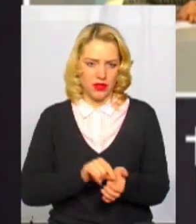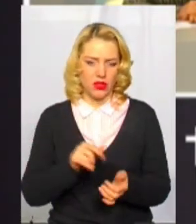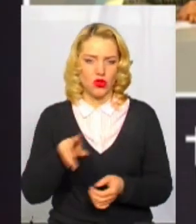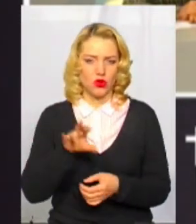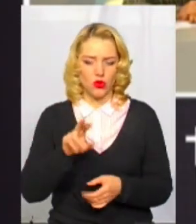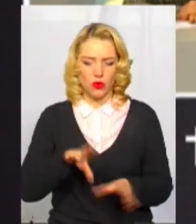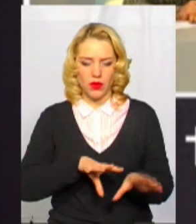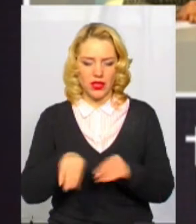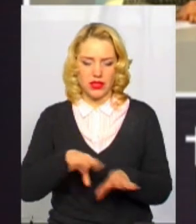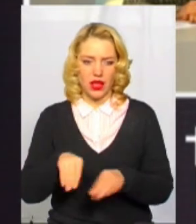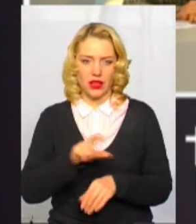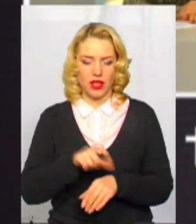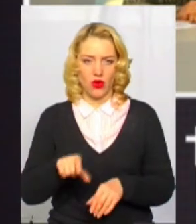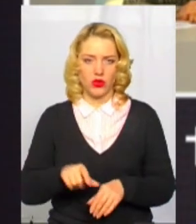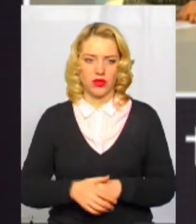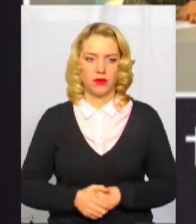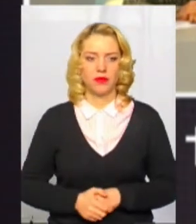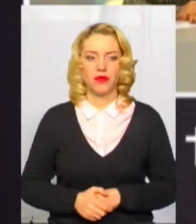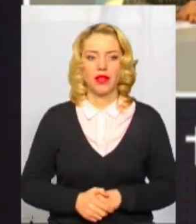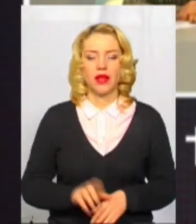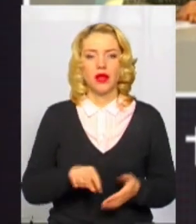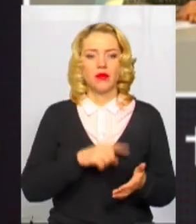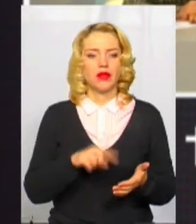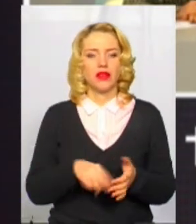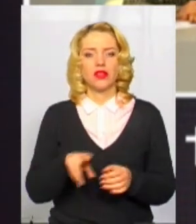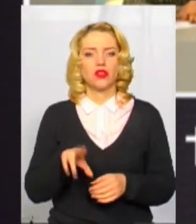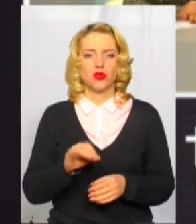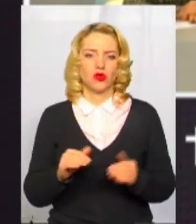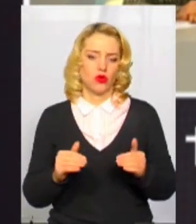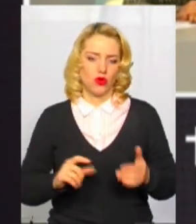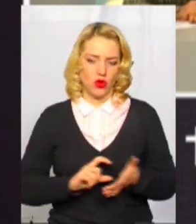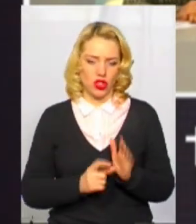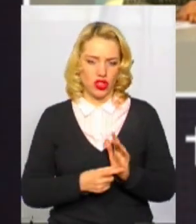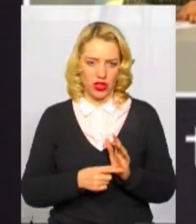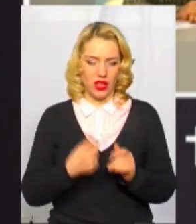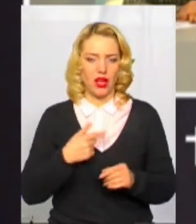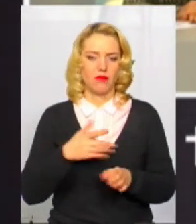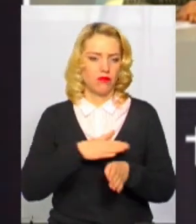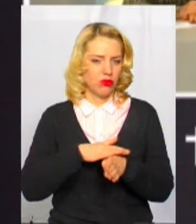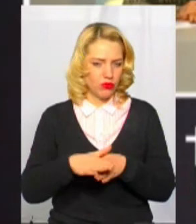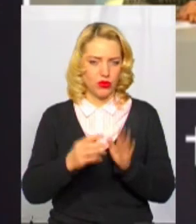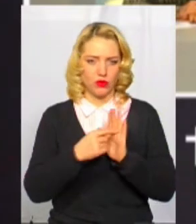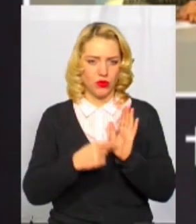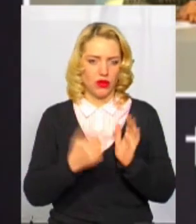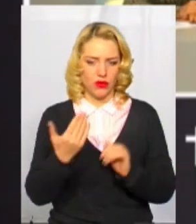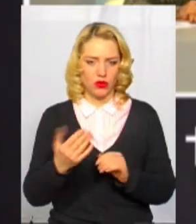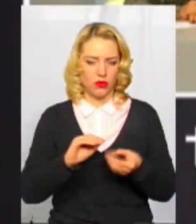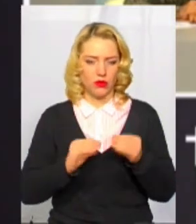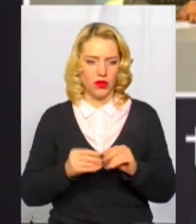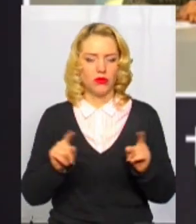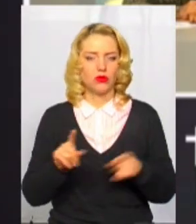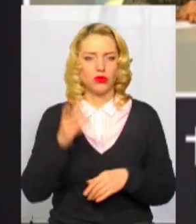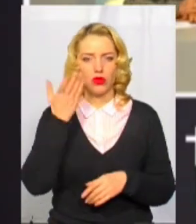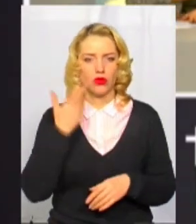осіб? По першому питанню щодо житла. Абсолютно розділяю вашу проблему, тому що на сьогодні,